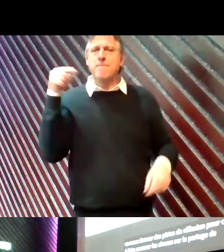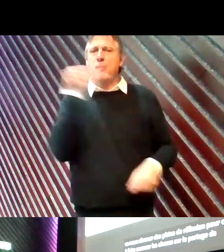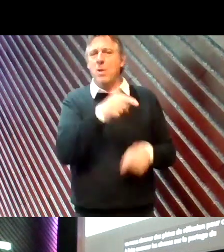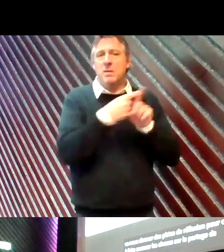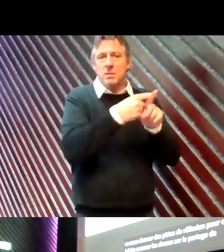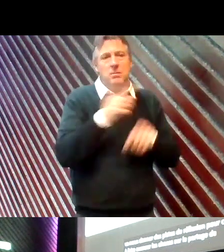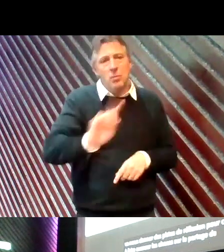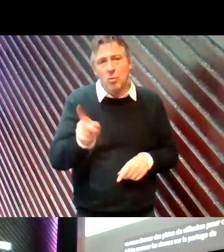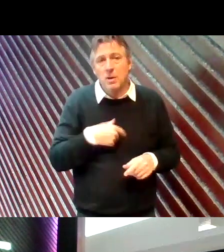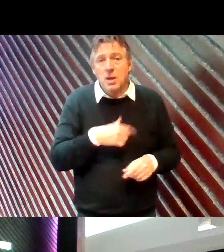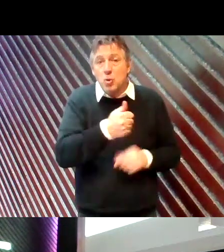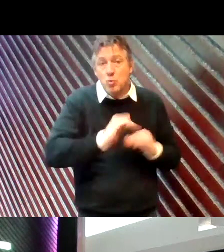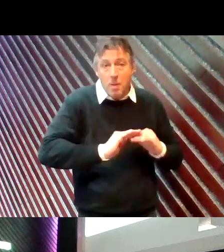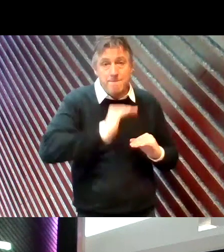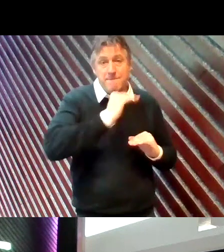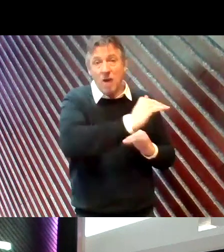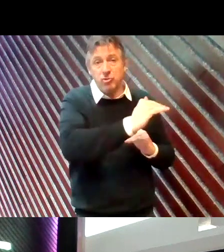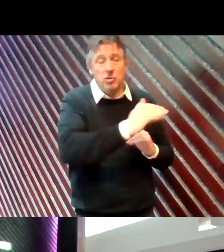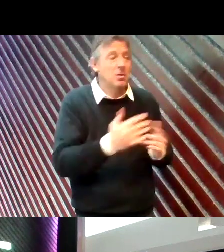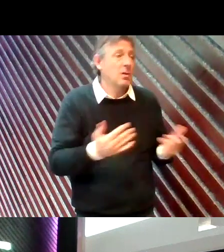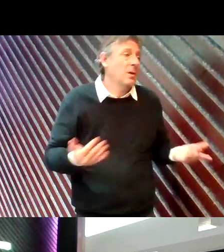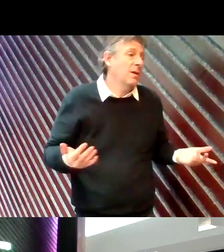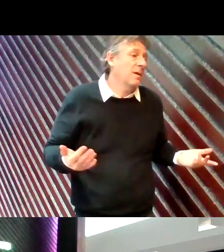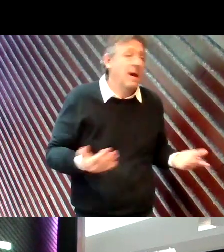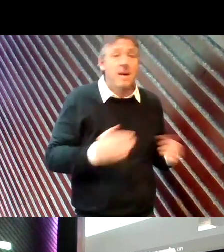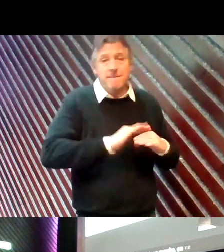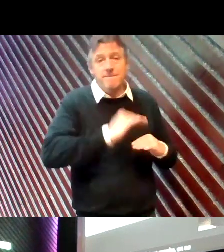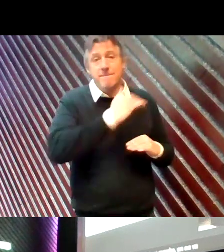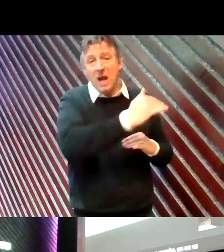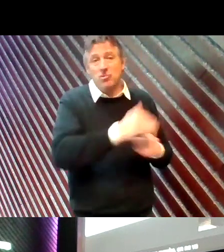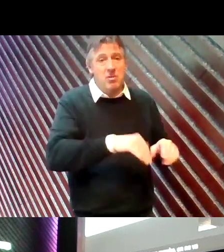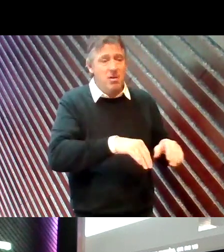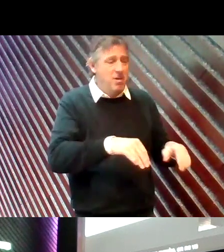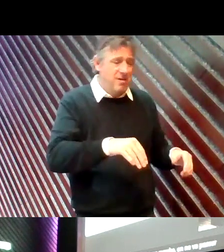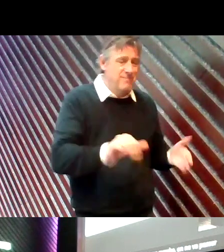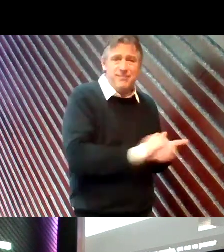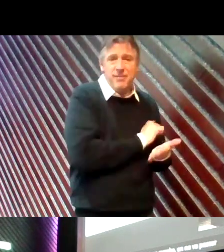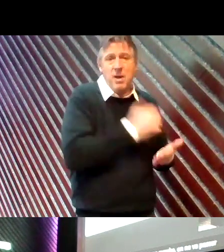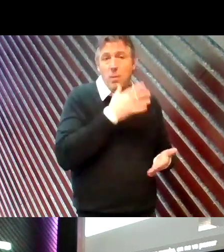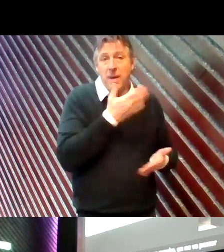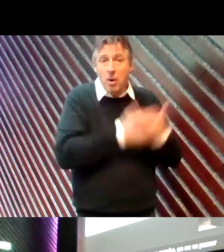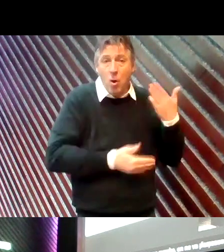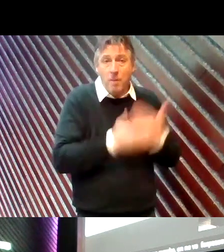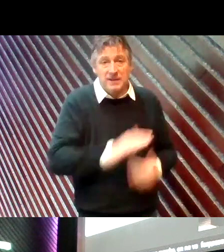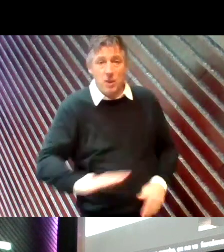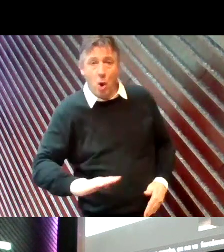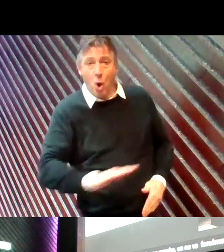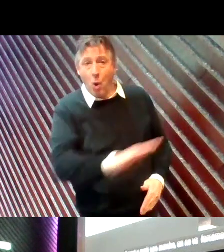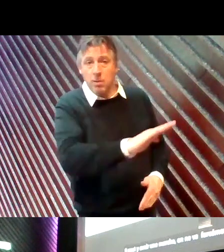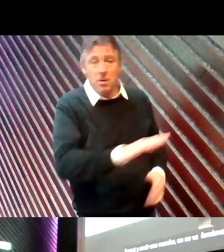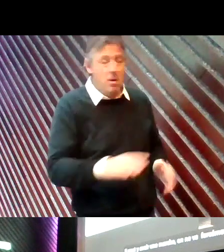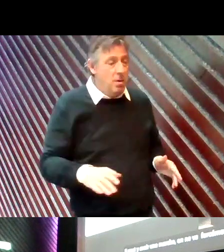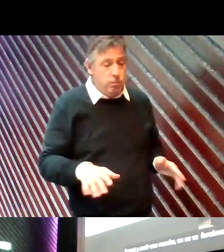peut y avoir une marge on ne pas casser forcément la marge on peut mettre un moyen de compensation qui va permettre à l'usager